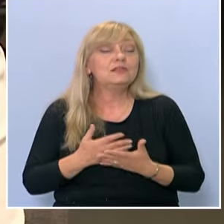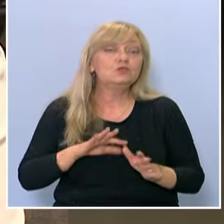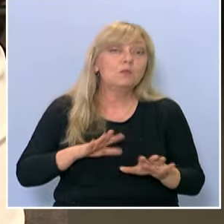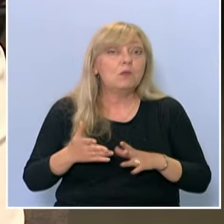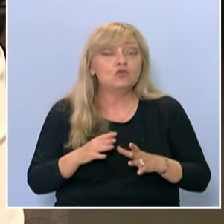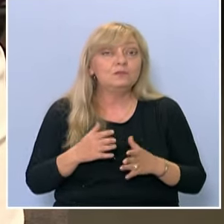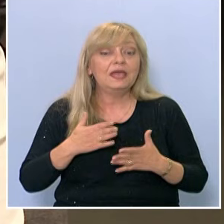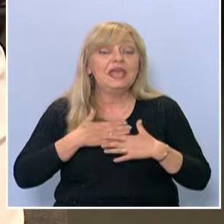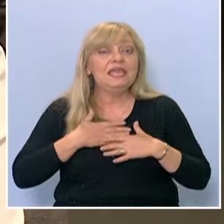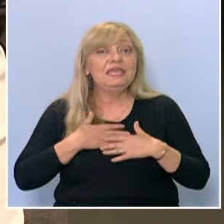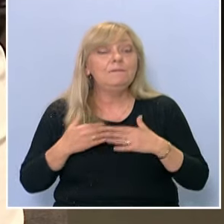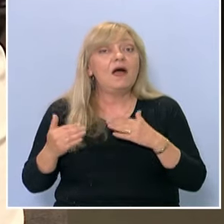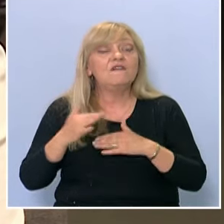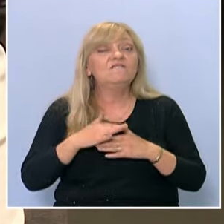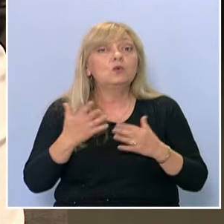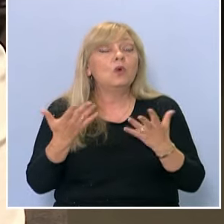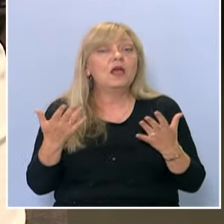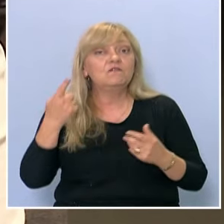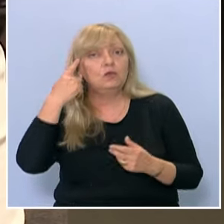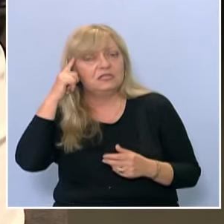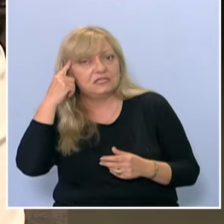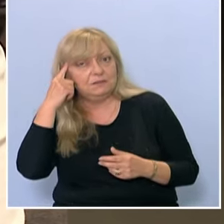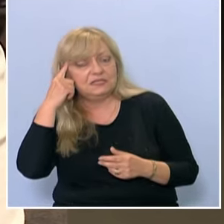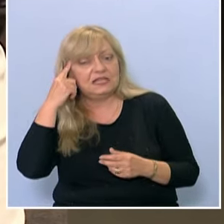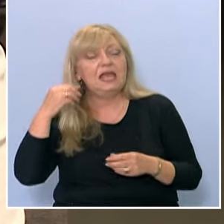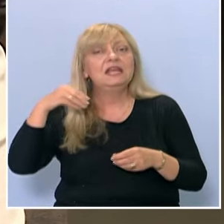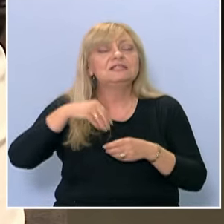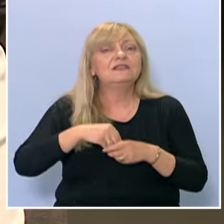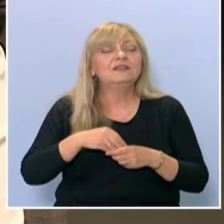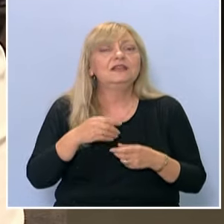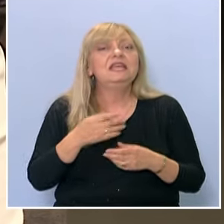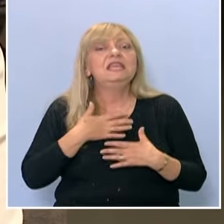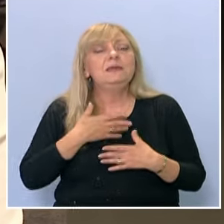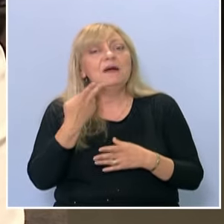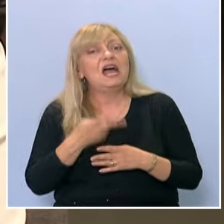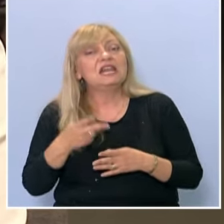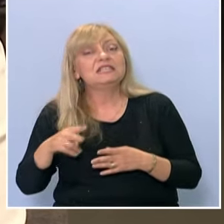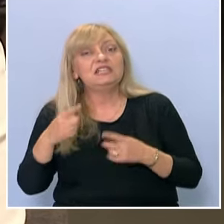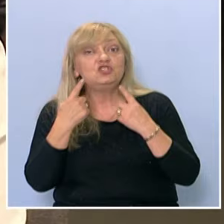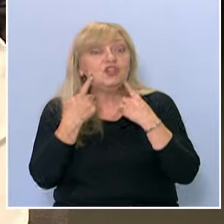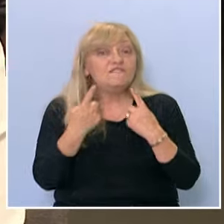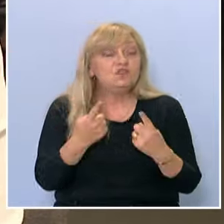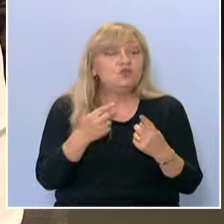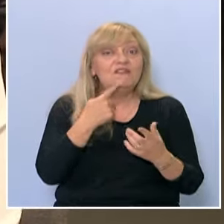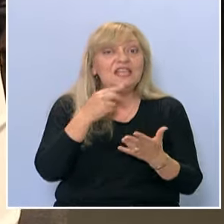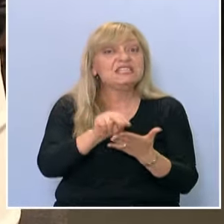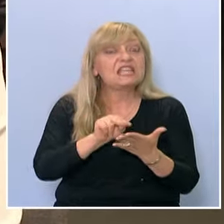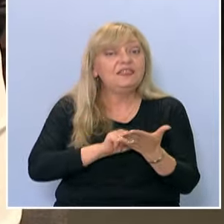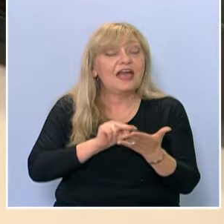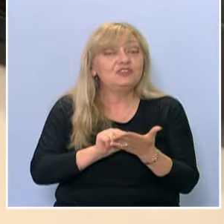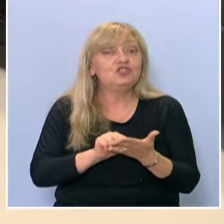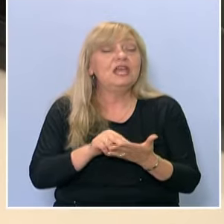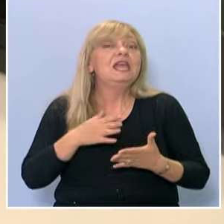има върху какво да се помисля, да се вкара логика, има много различни видове задачи и има много голямо